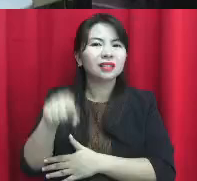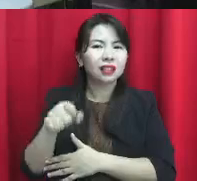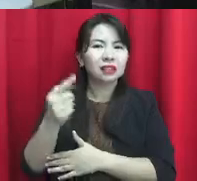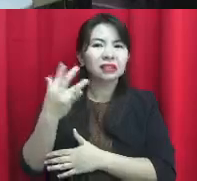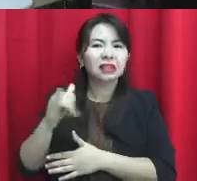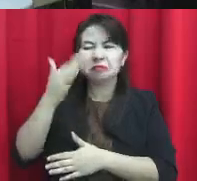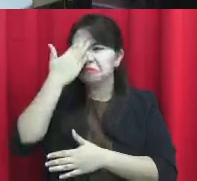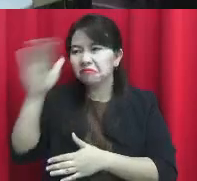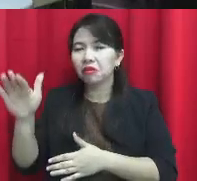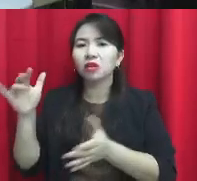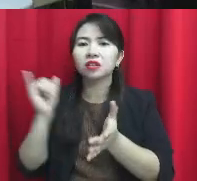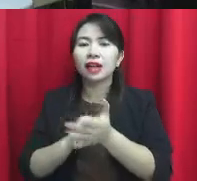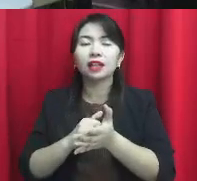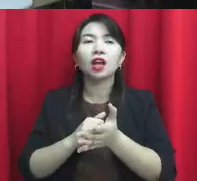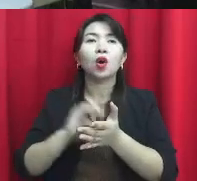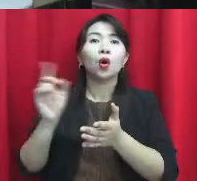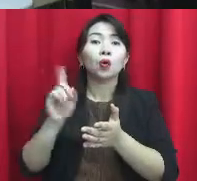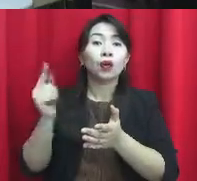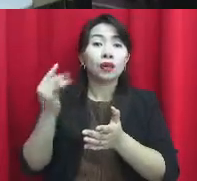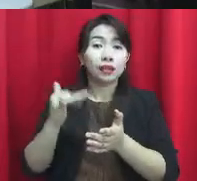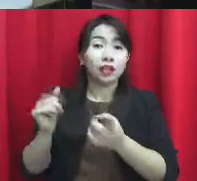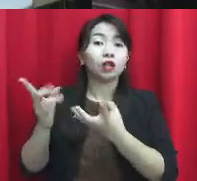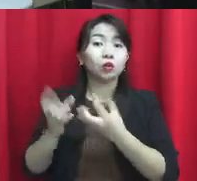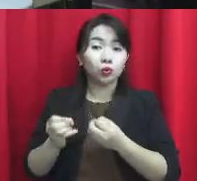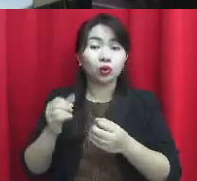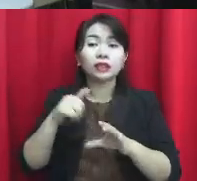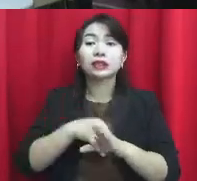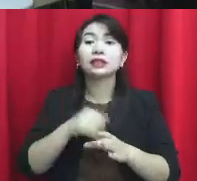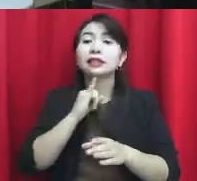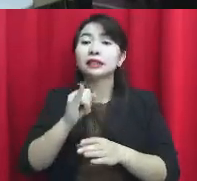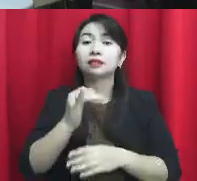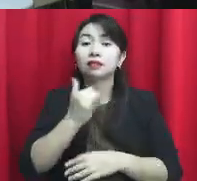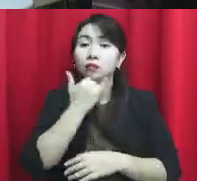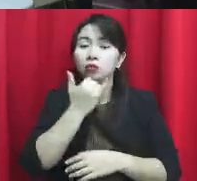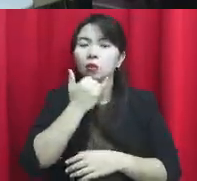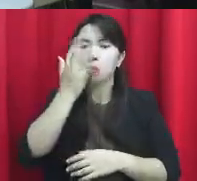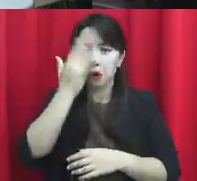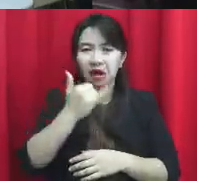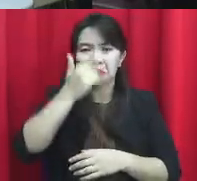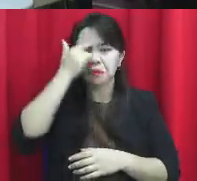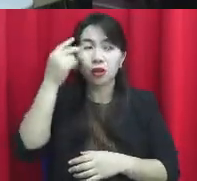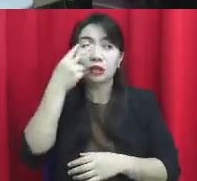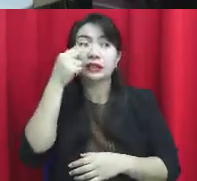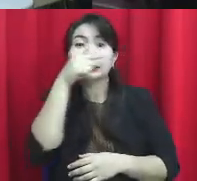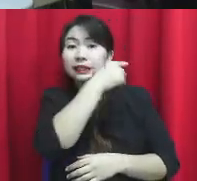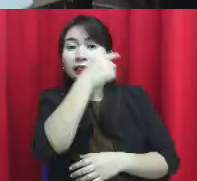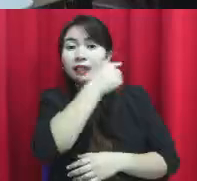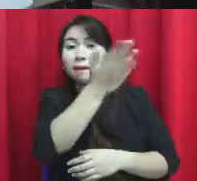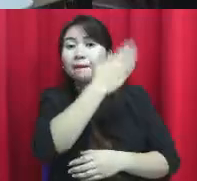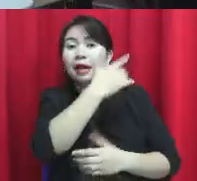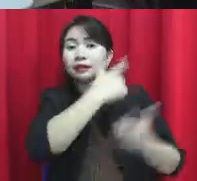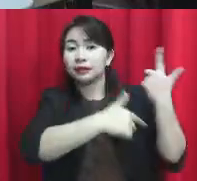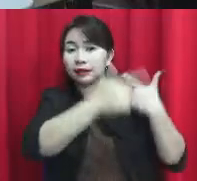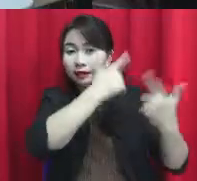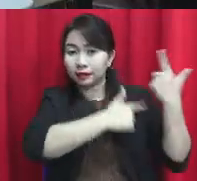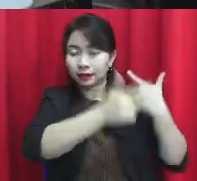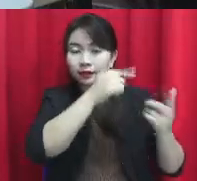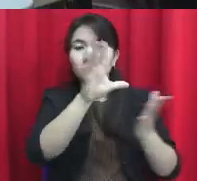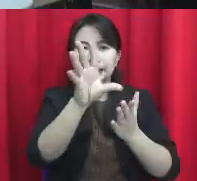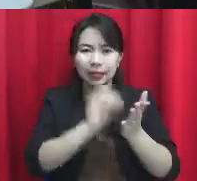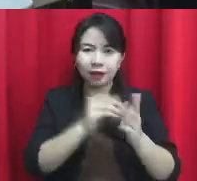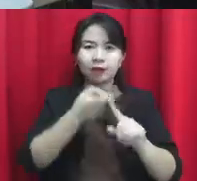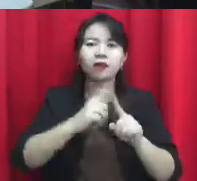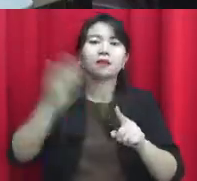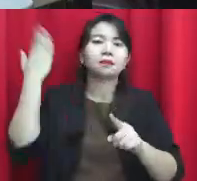niya mali na pala eh Kailan niya na Akala niya kasi Ano bang sabi Ano baang sabi ni Pastor doon ' ba